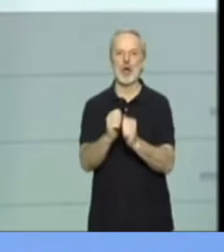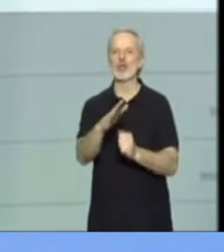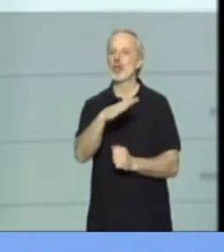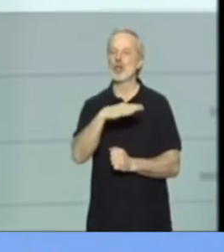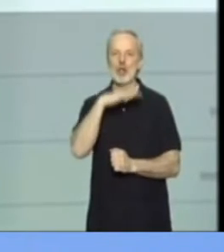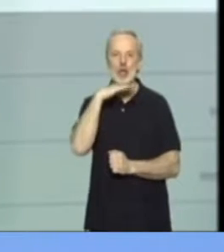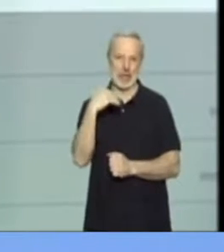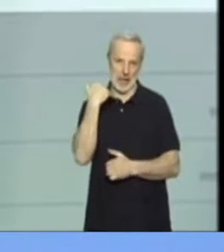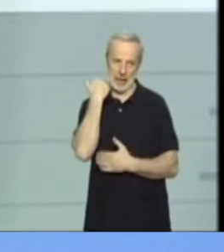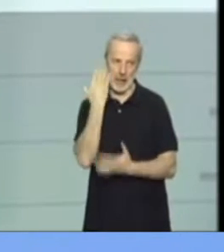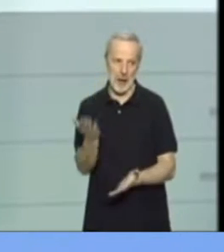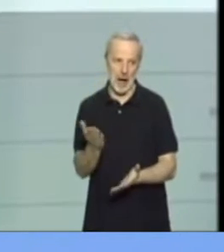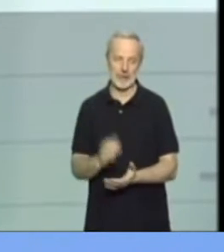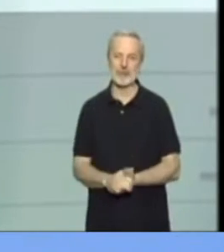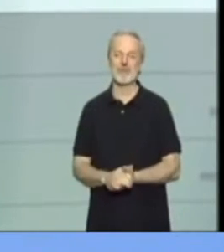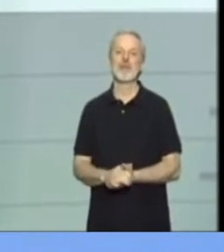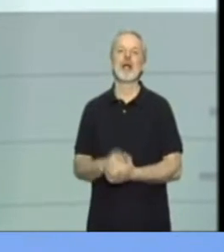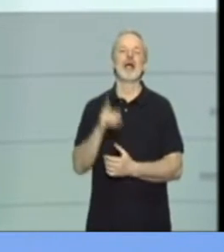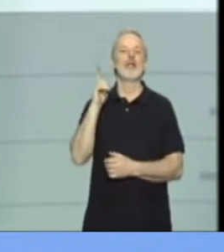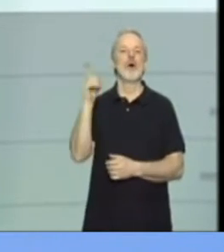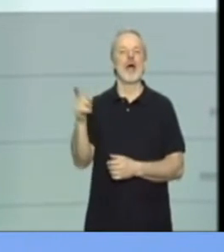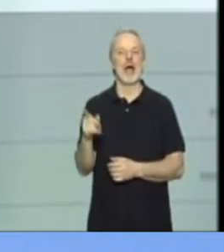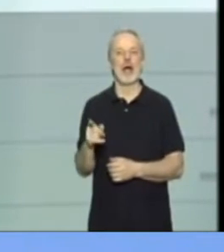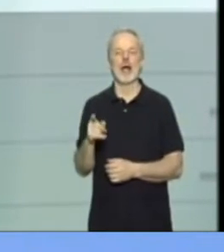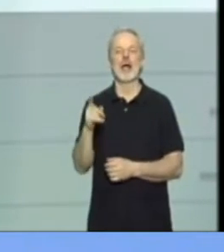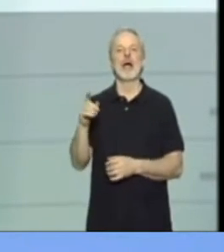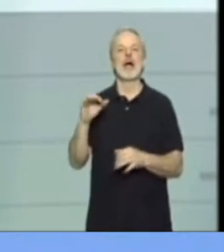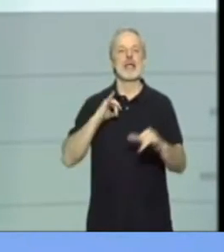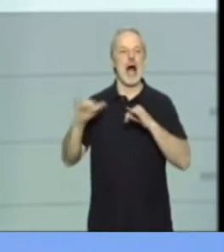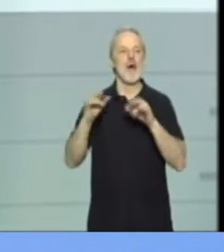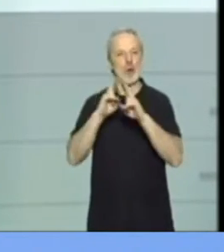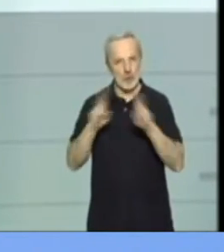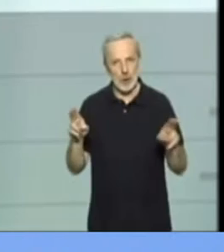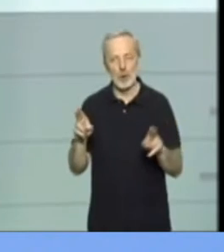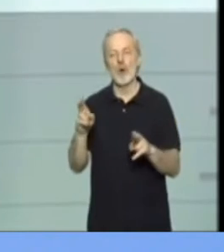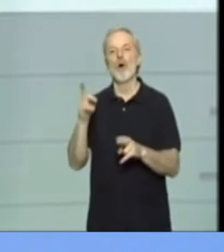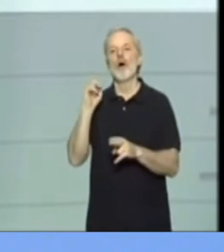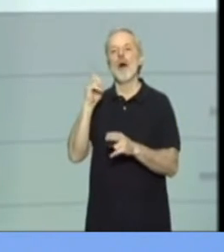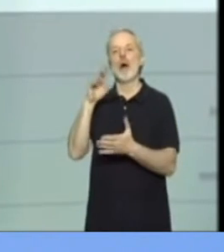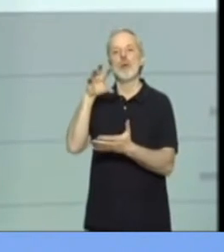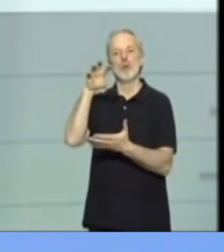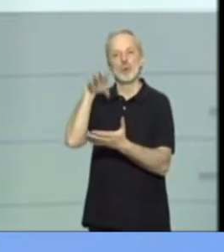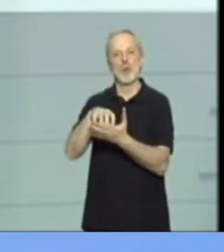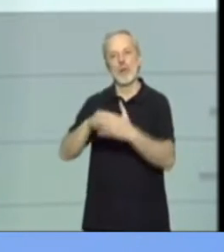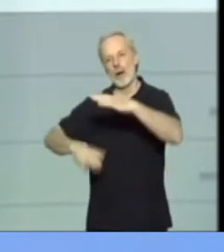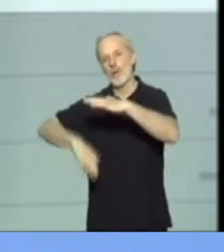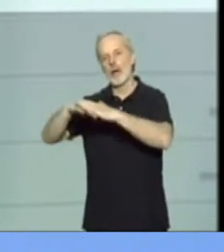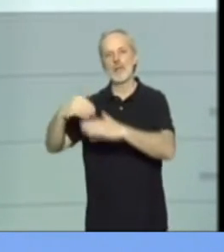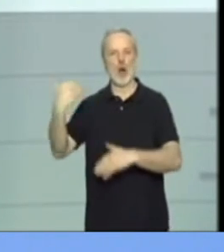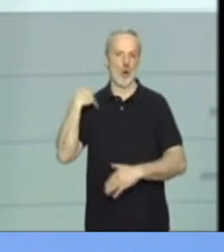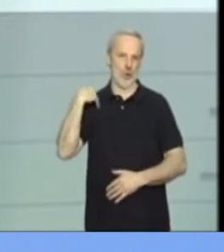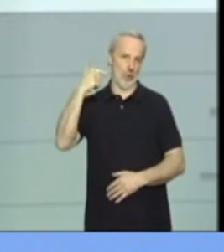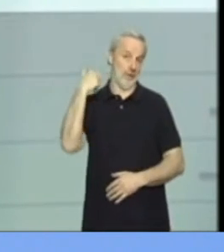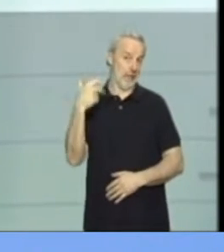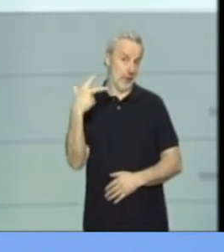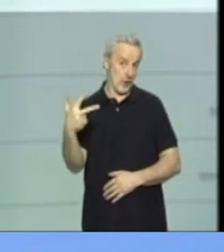Závod Míru, přesně tak, jak říkáte, je určen pro kategorii do 23 let a dostal se po 2